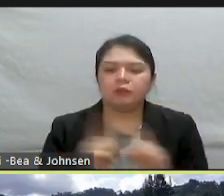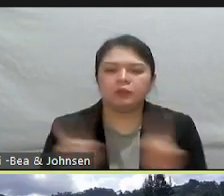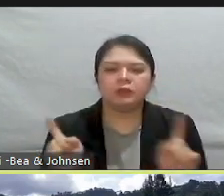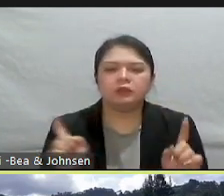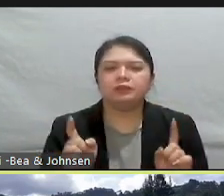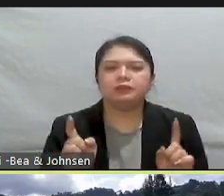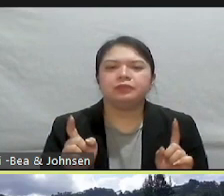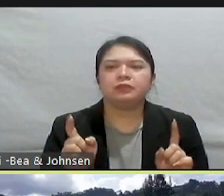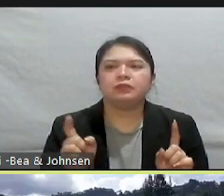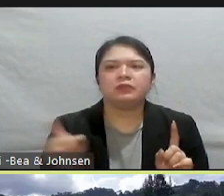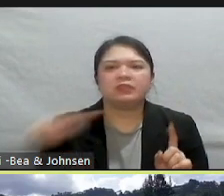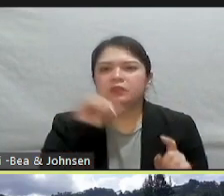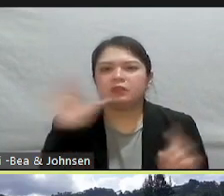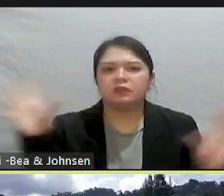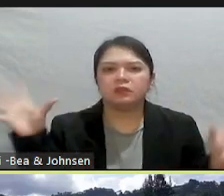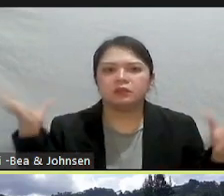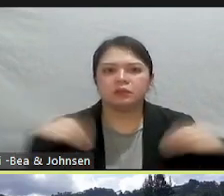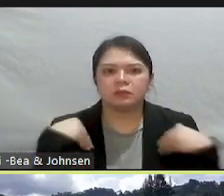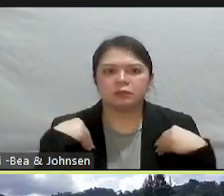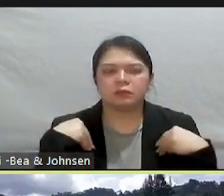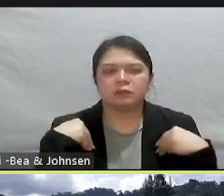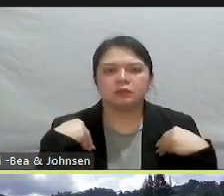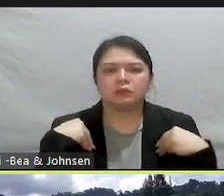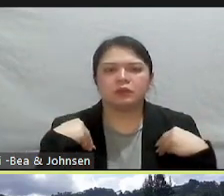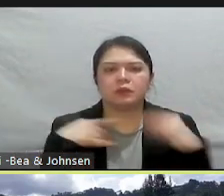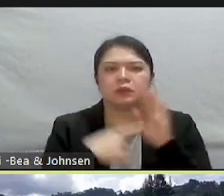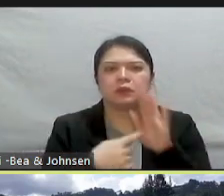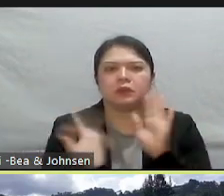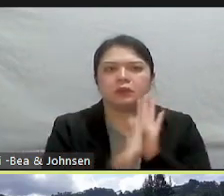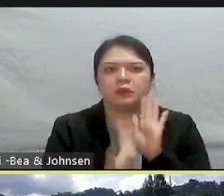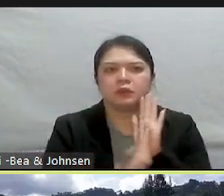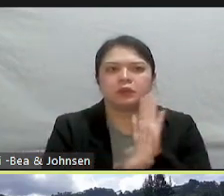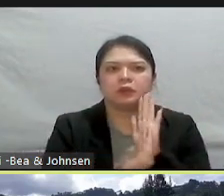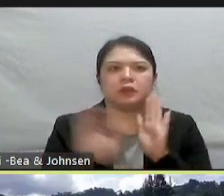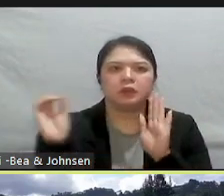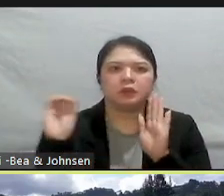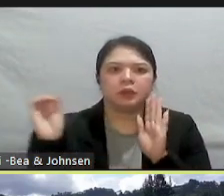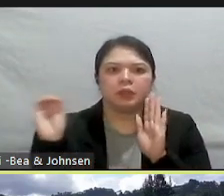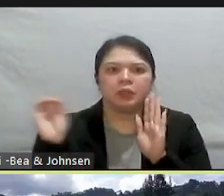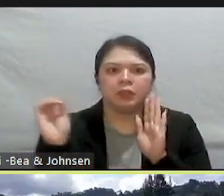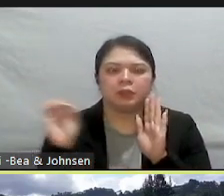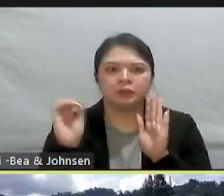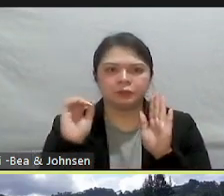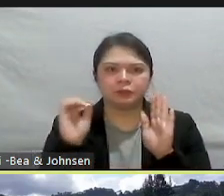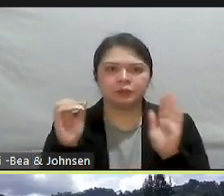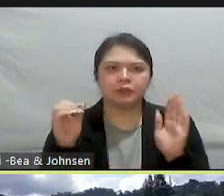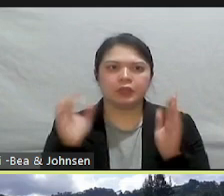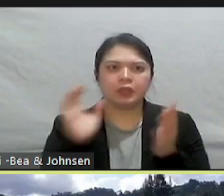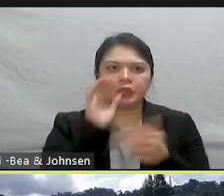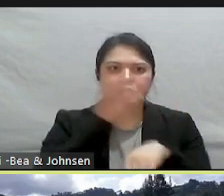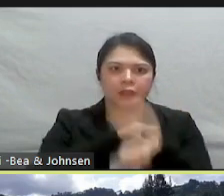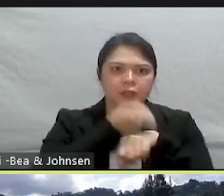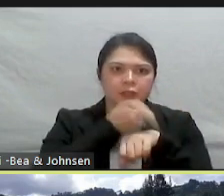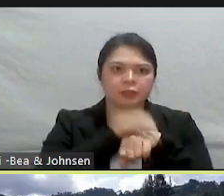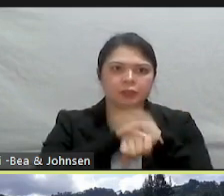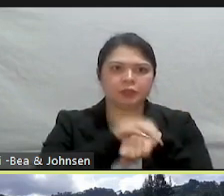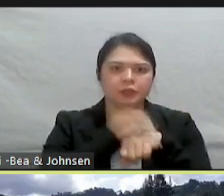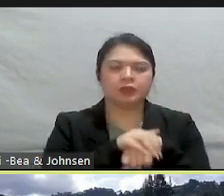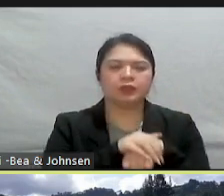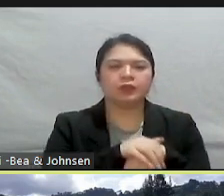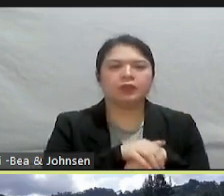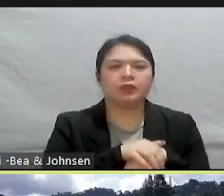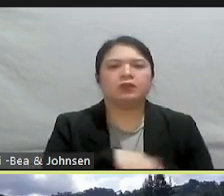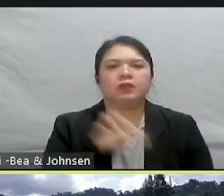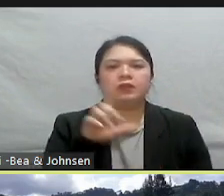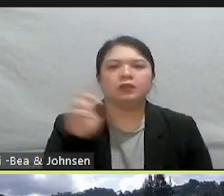hindi na tinatanggap to, no? At wala naman sila maipakitang basihan, no? Na yung English, yung L2 ng